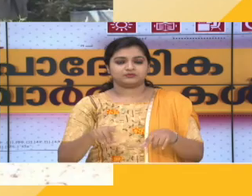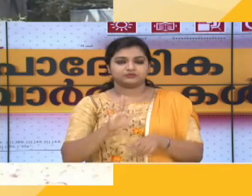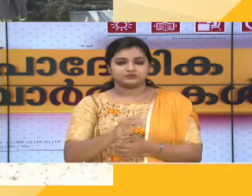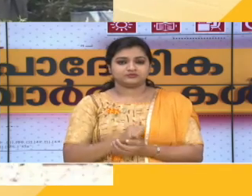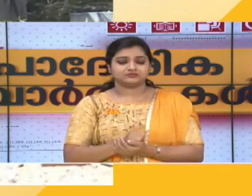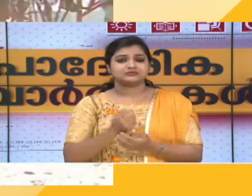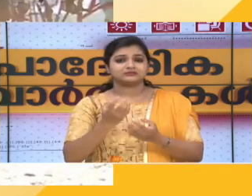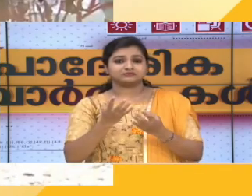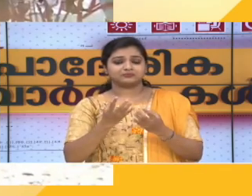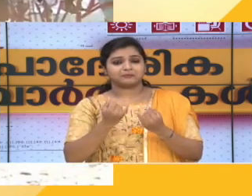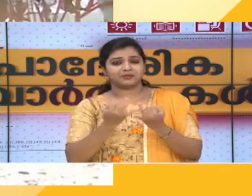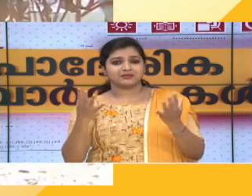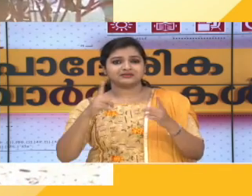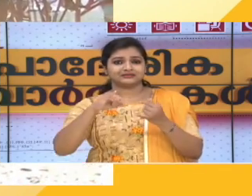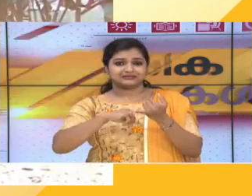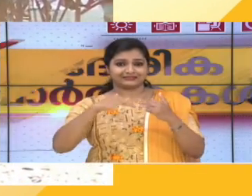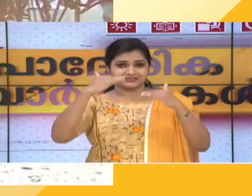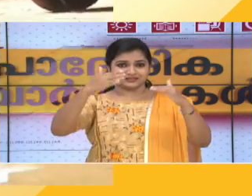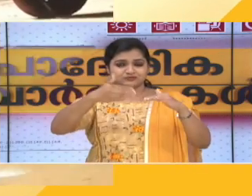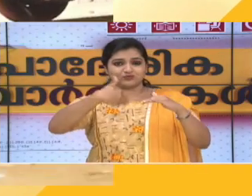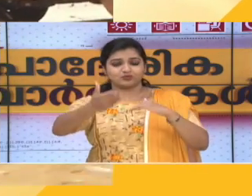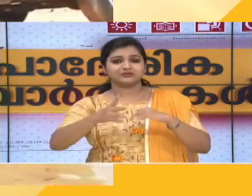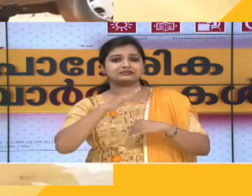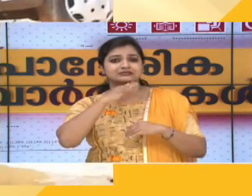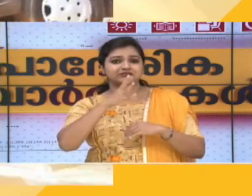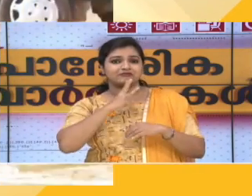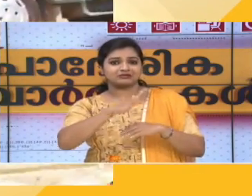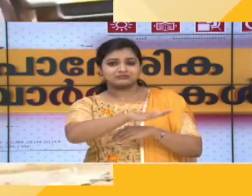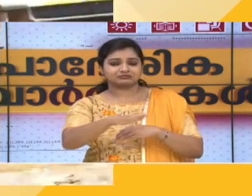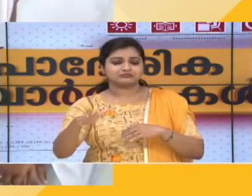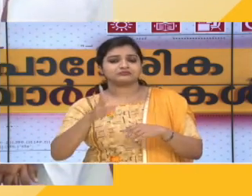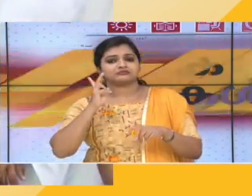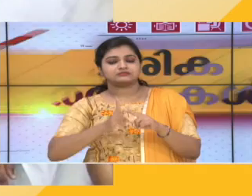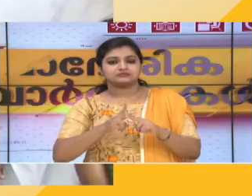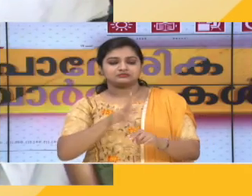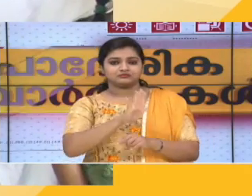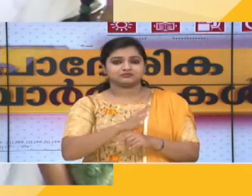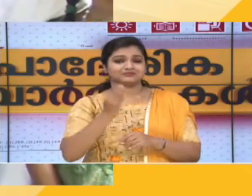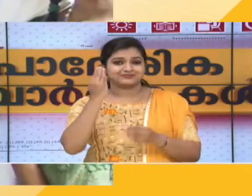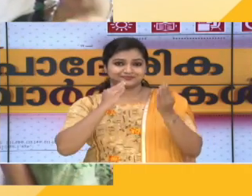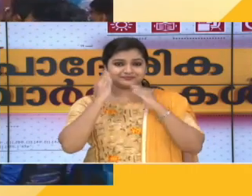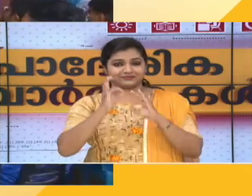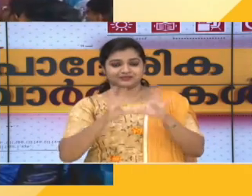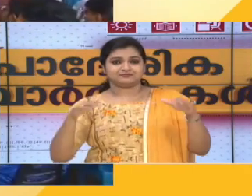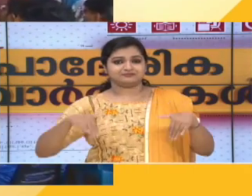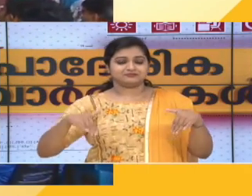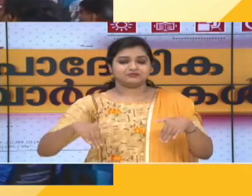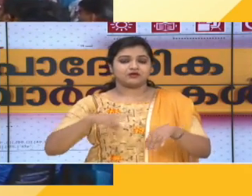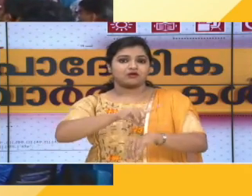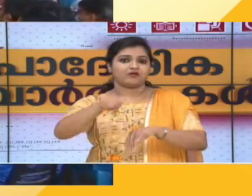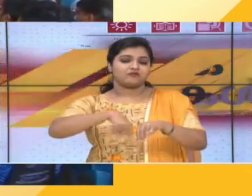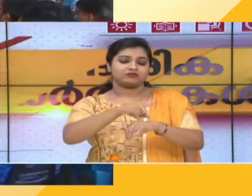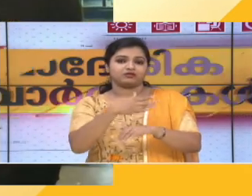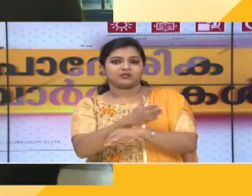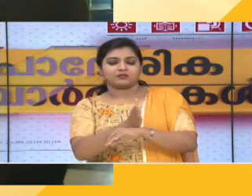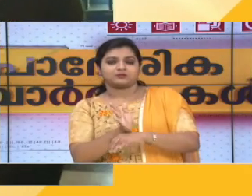മുന്നിലും ചെളിവെള്ളം കെട്ടി നിൽക്കുന്നതിന് പരിഹാരമായിട്ടില്ല. ചമയമിട്ട് മണിക്കൂറുകളോളം നിന്നിട്ടും പല മത്സര ഇനങ്ങളും തുടങ്ങാൻ മണിക്കൂറുകൾ